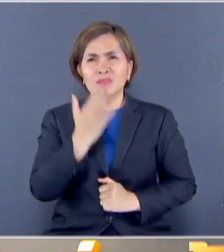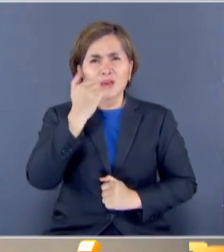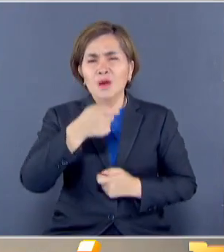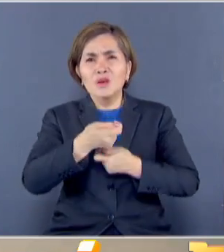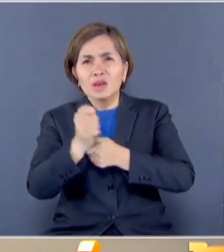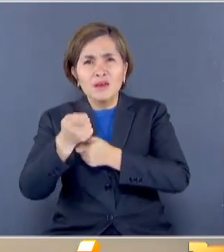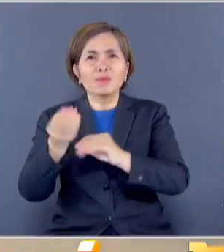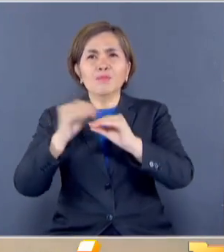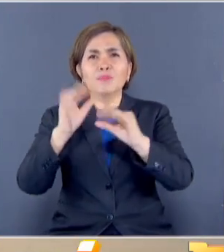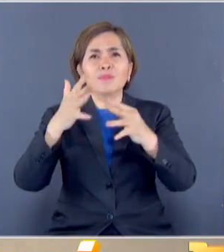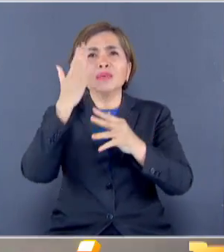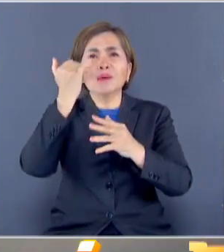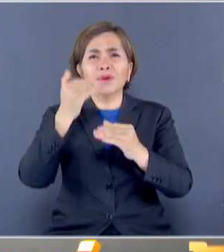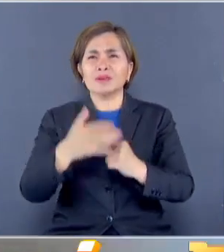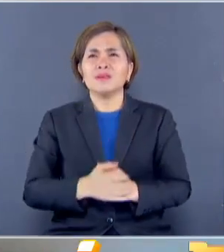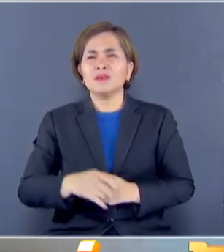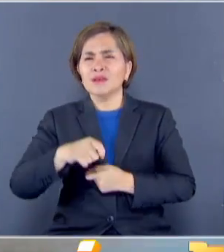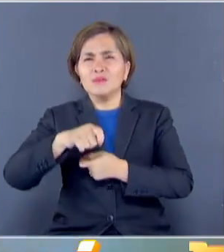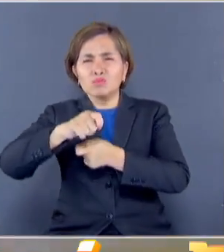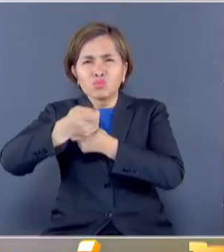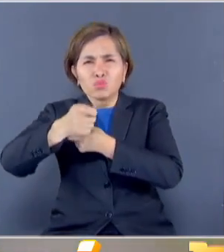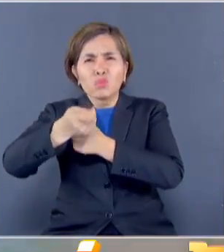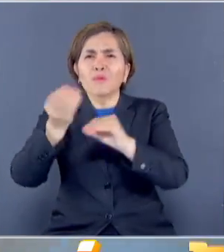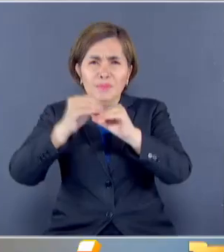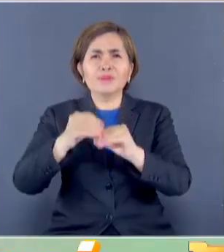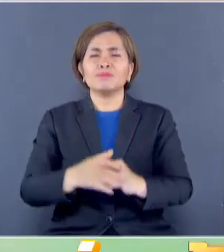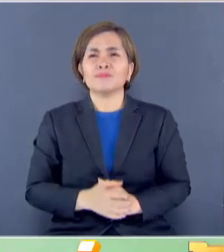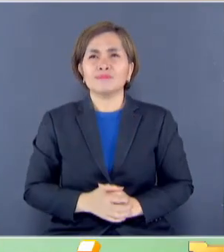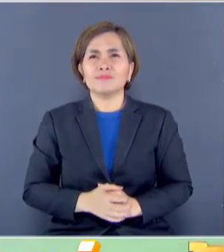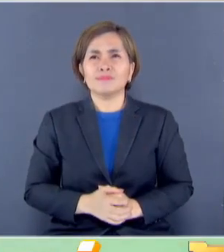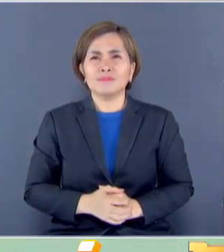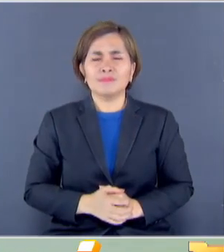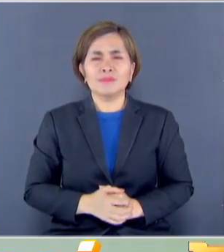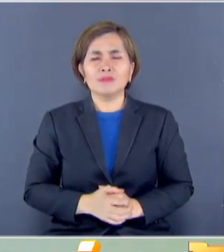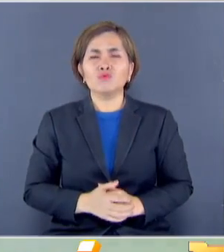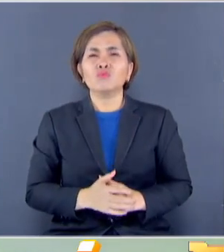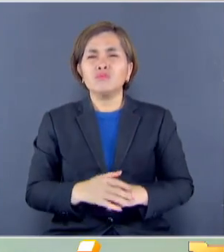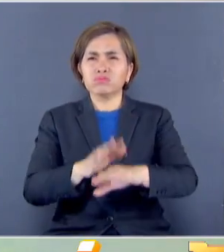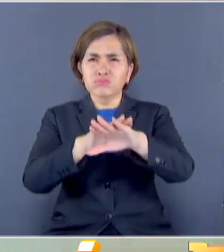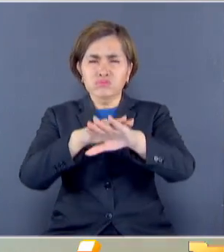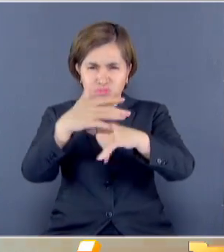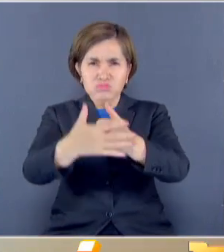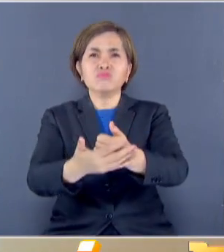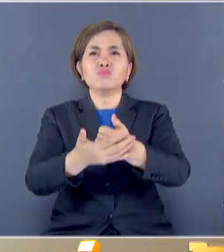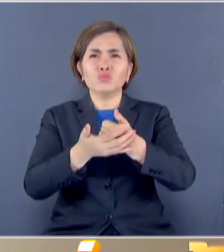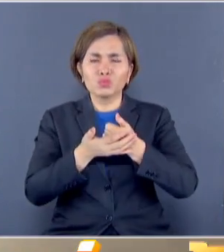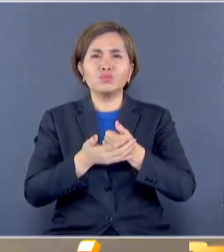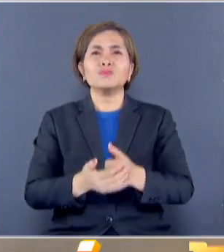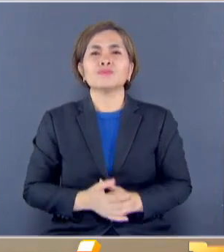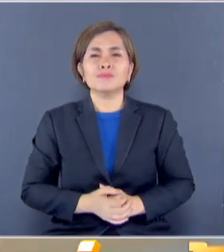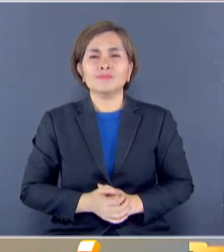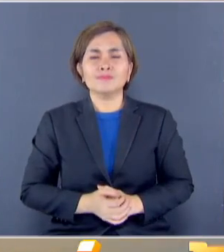ไปเลยว่าจะได้เปิดง่ายเราไถไปเลยอ่ะโอ้ยมีพลังเหลือกันอีกอ่ะ งานอ่ะย้ายออกมาแล้วนี่